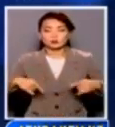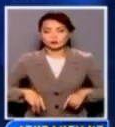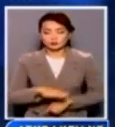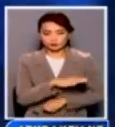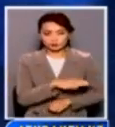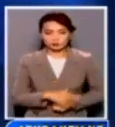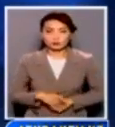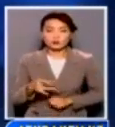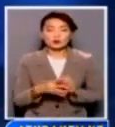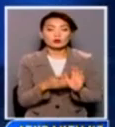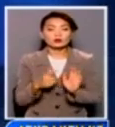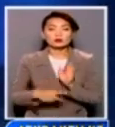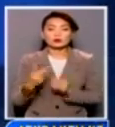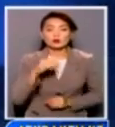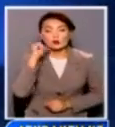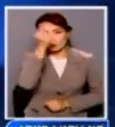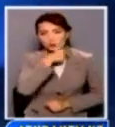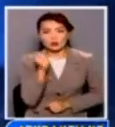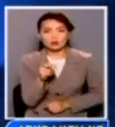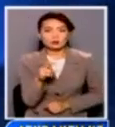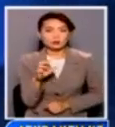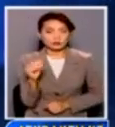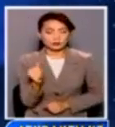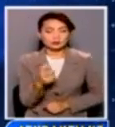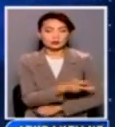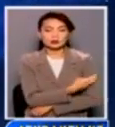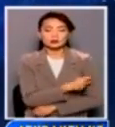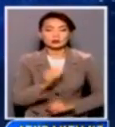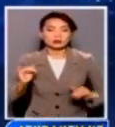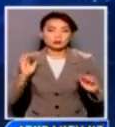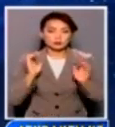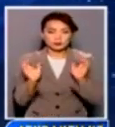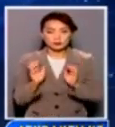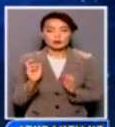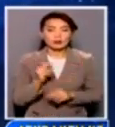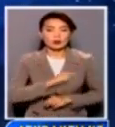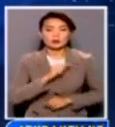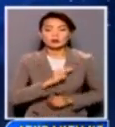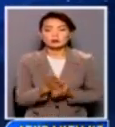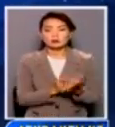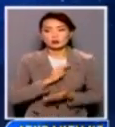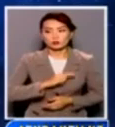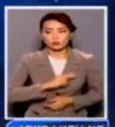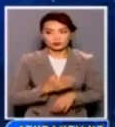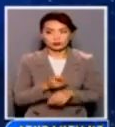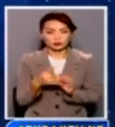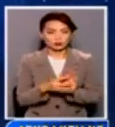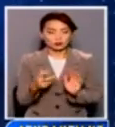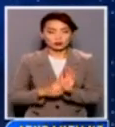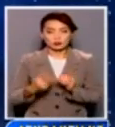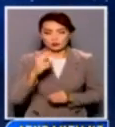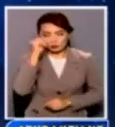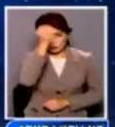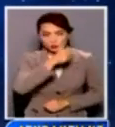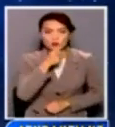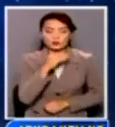келген. 1972 жылы Ақтөбе мемлекеттік медицина институтының емдеу факультетіне түскен ол 1982